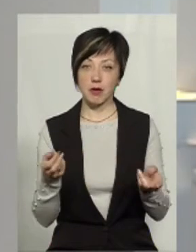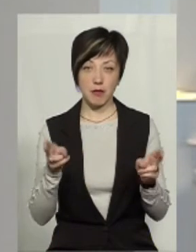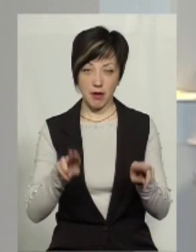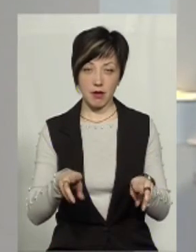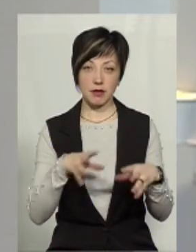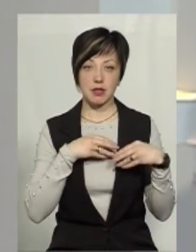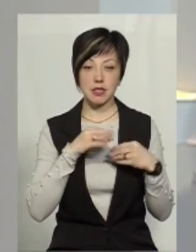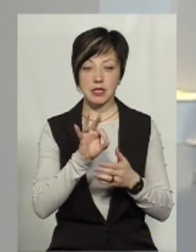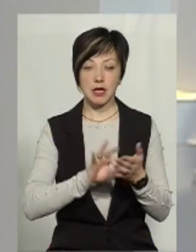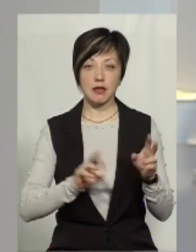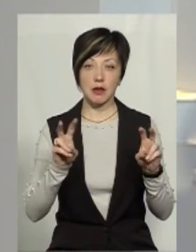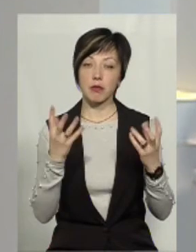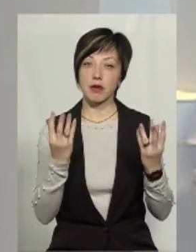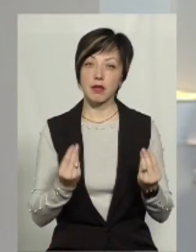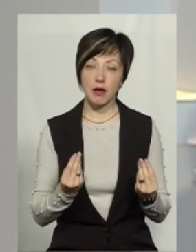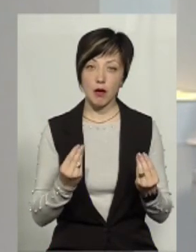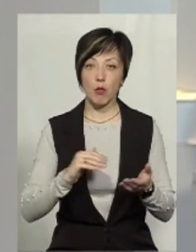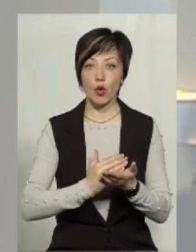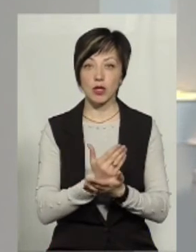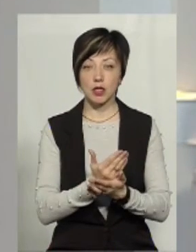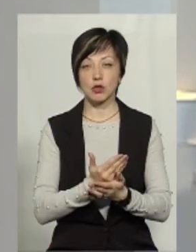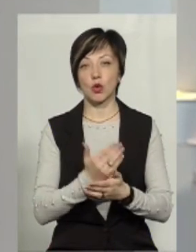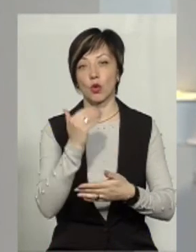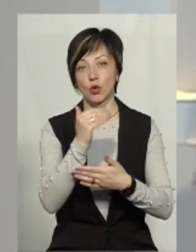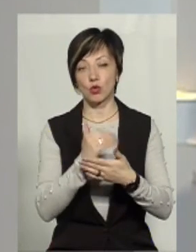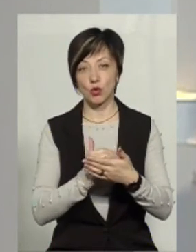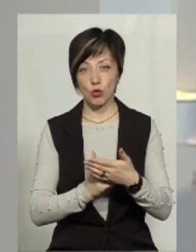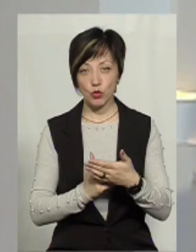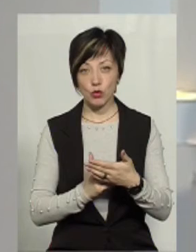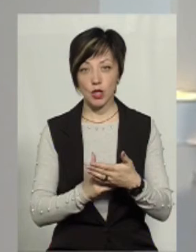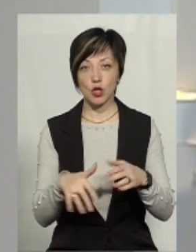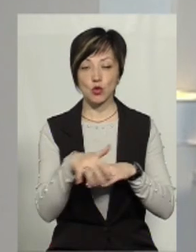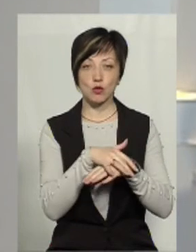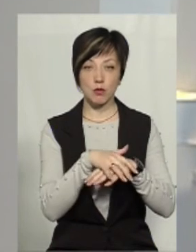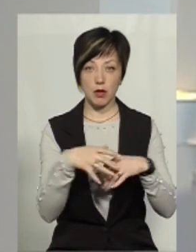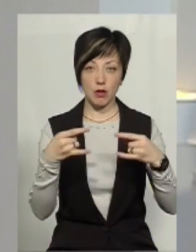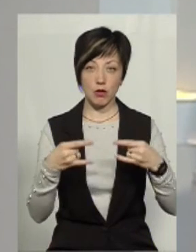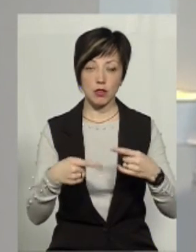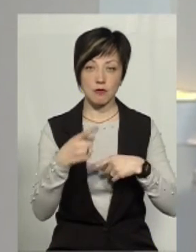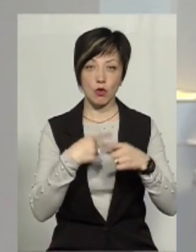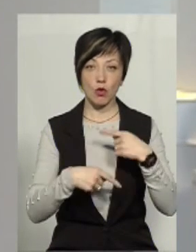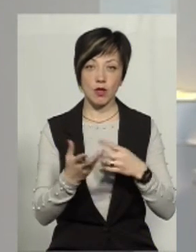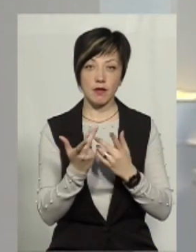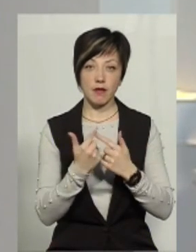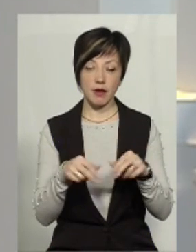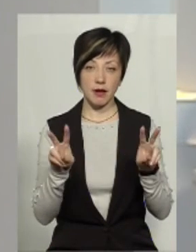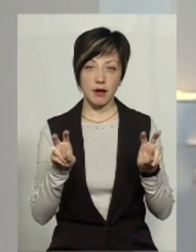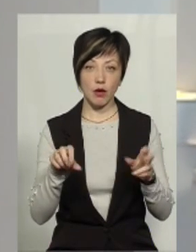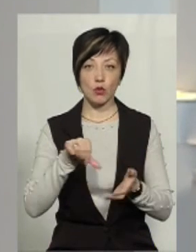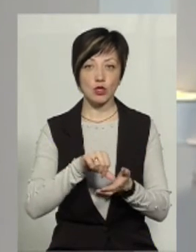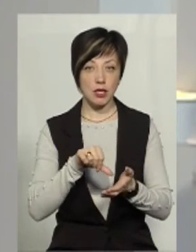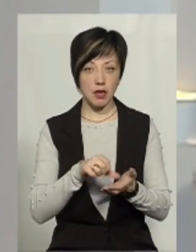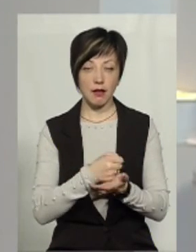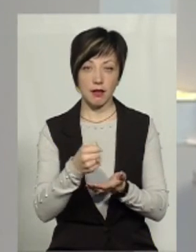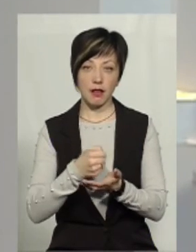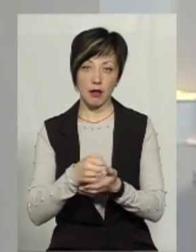перемикайтеся. Відразу після теми дня політичне ток-шоу Суспільного «Зворотний відлік».